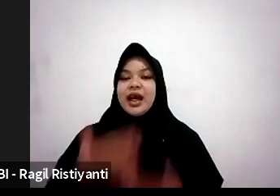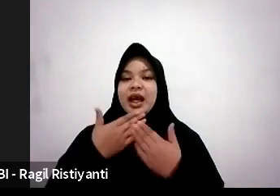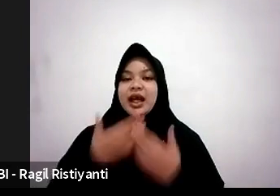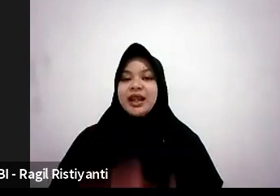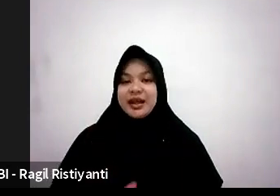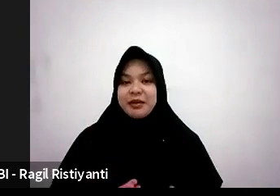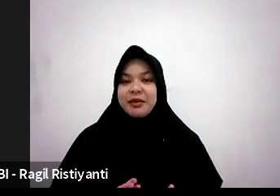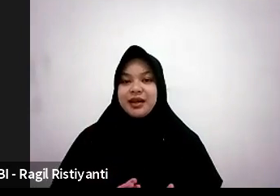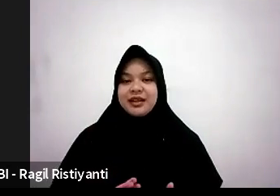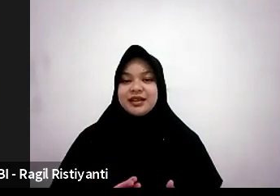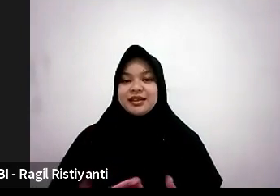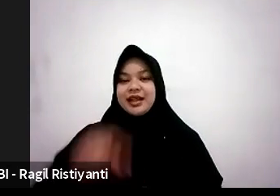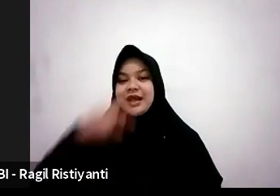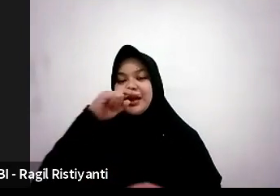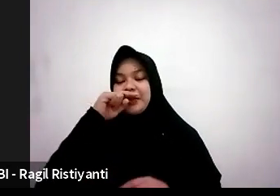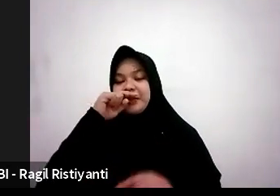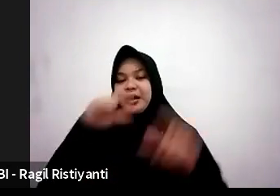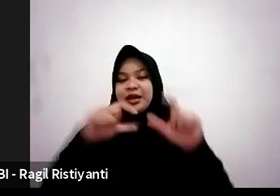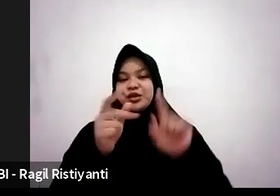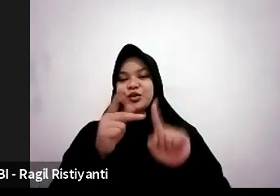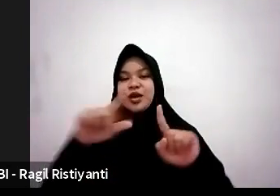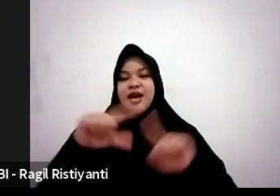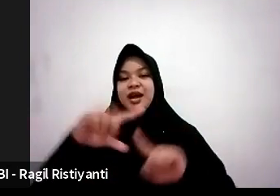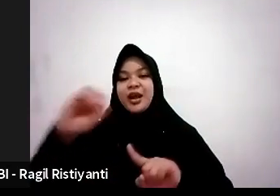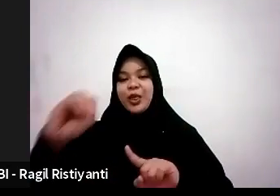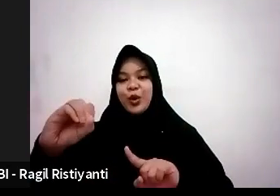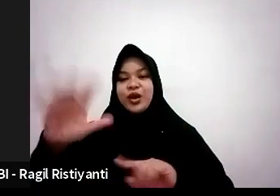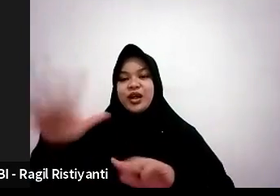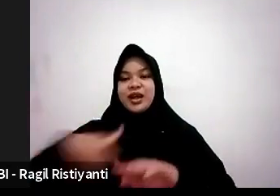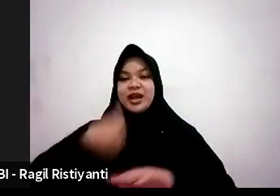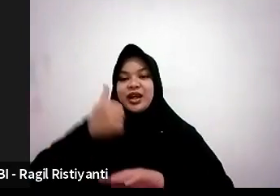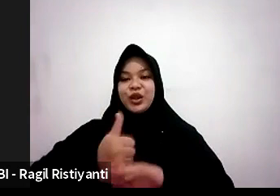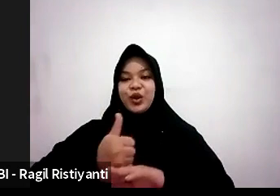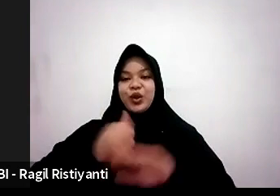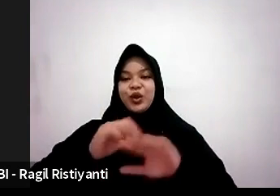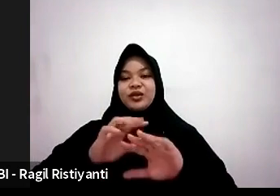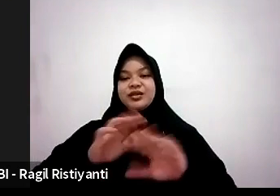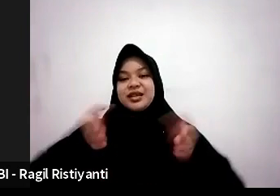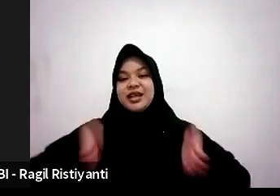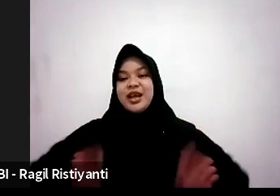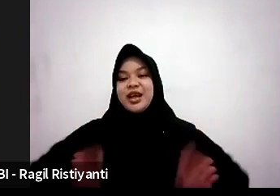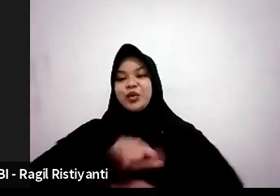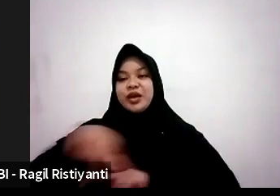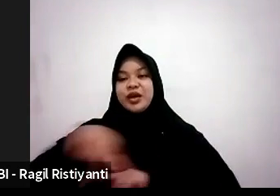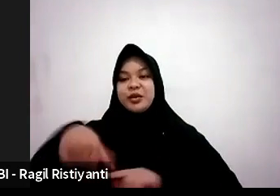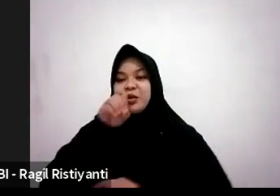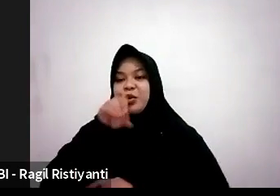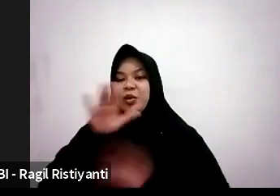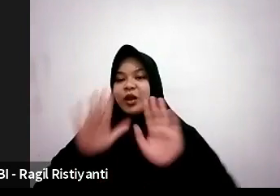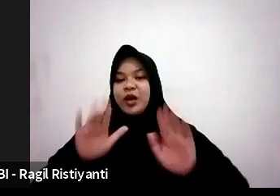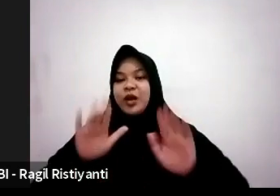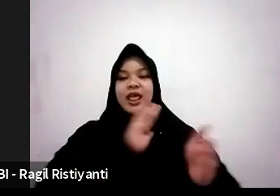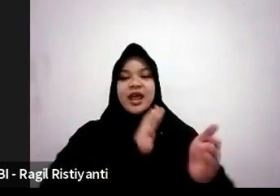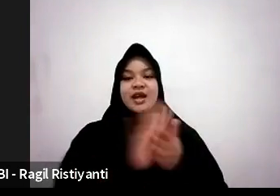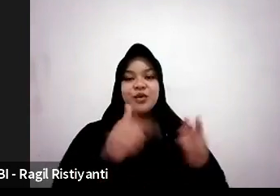Soeharto selaku direktur sikap yang telah membawakan sambutan hewan biasa dan selanjutnya kita akan langsung saja